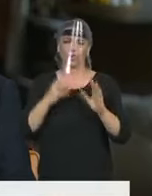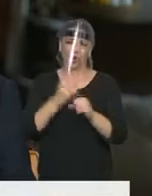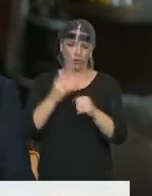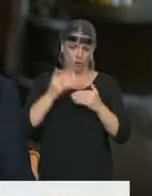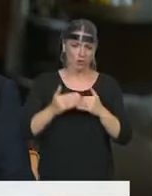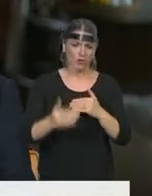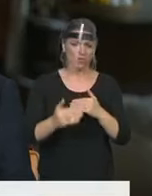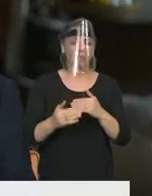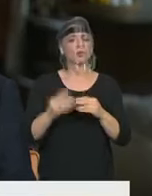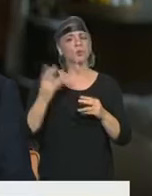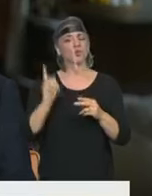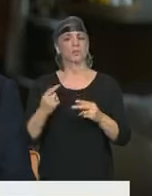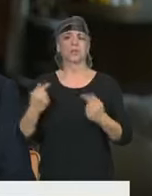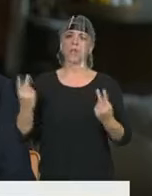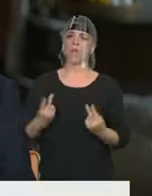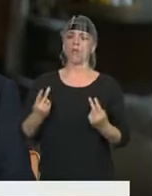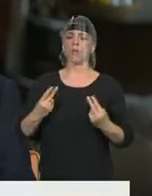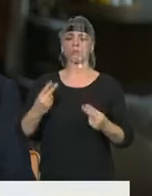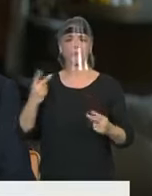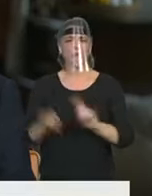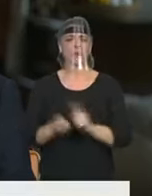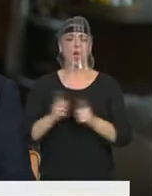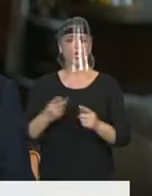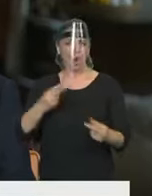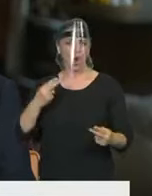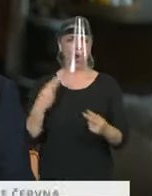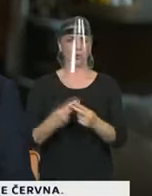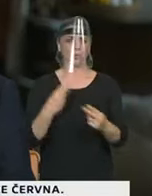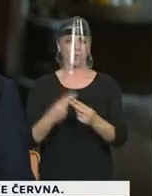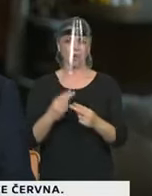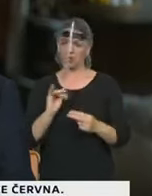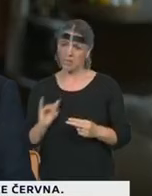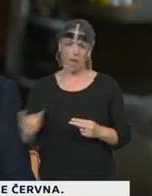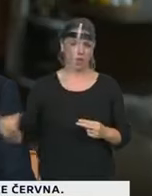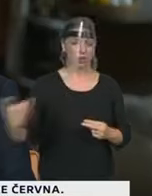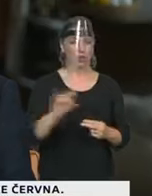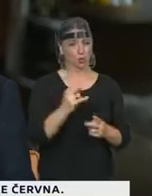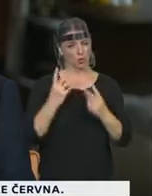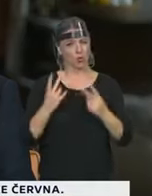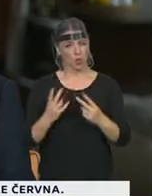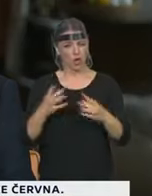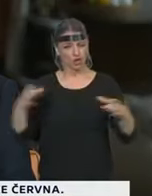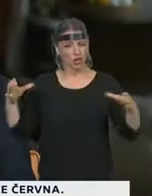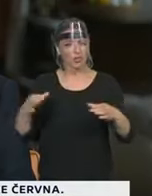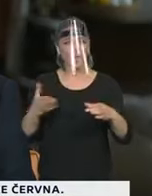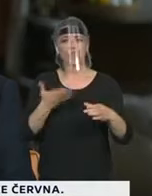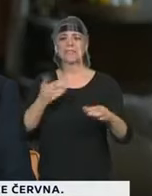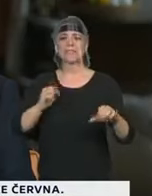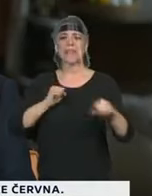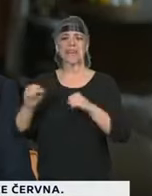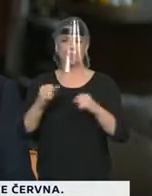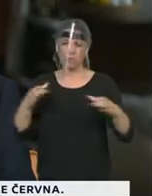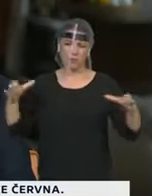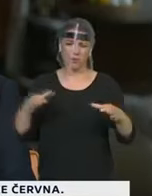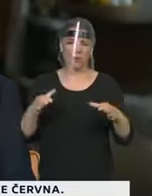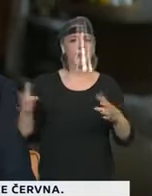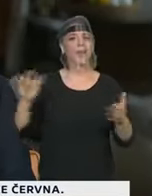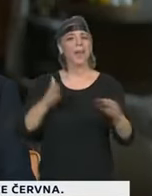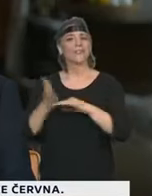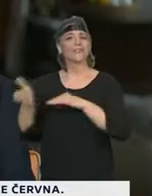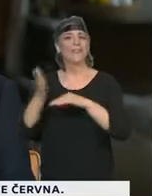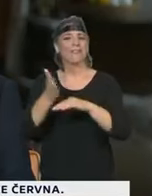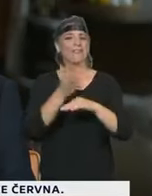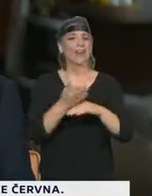se odpovědně. Je to nesmírně důležité pro nás, pro všechny a celou zemi. Nenavštěvujte